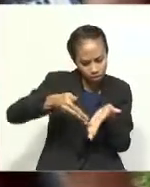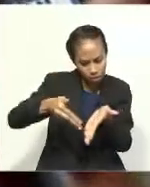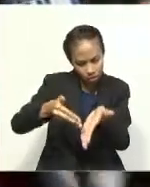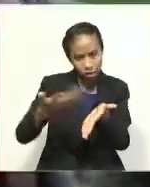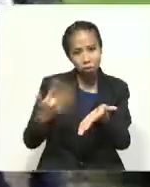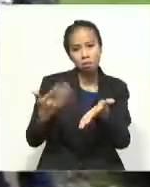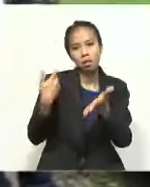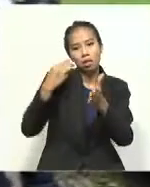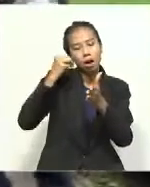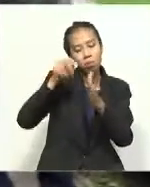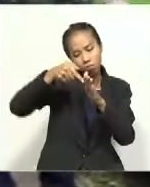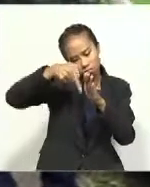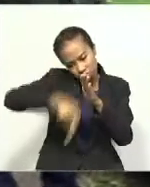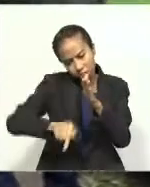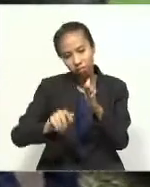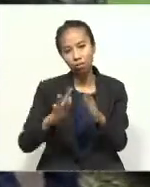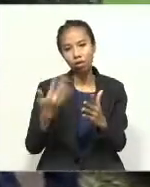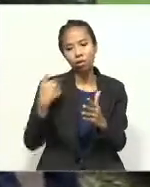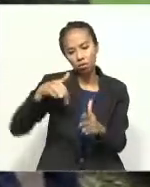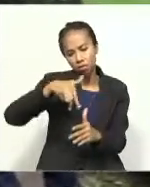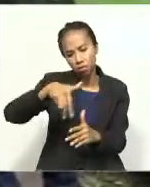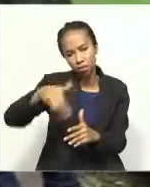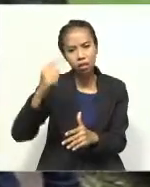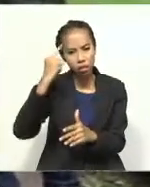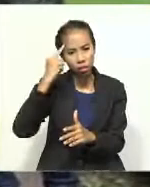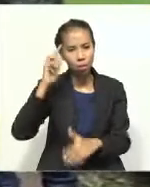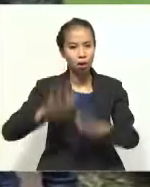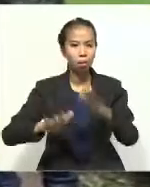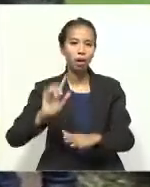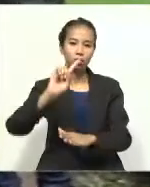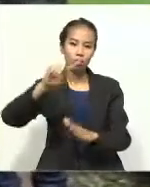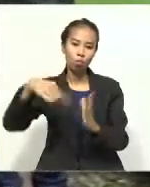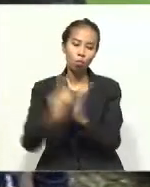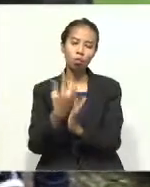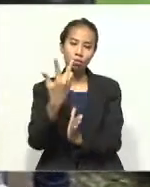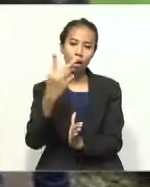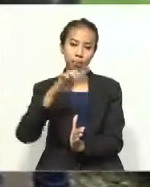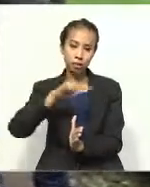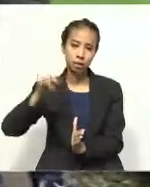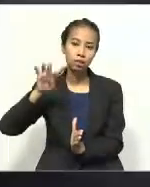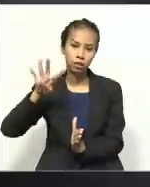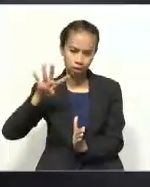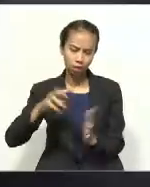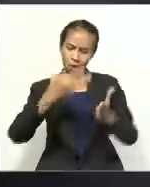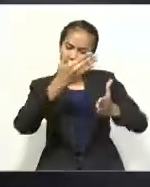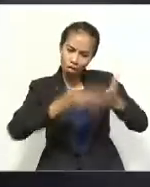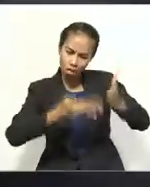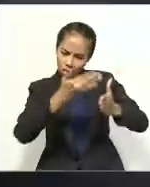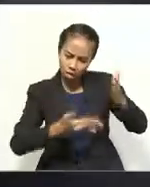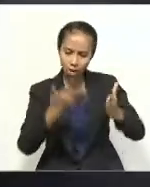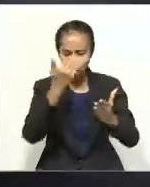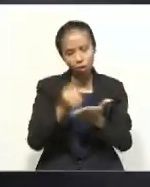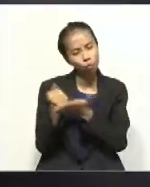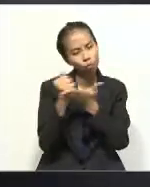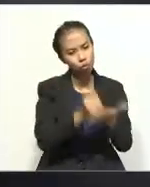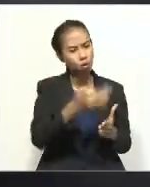น้ำลึกถึง5เมตรอาจต้องใช้เวลาเดินต่อเนื่องไปอีกกว่า 3-4 ชั่วโมงครับสำหรับอุปสรรคนะครับที่สำคัญของการให้ความช่ว